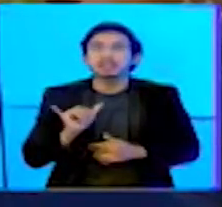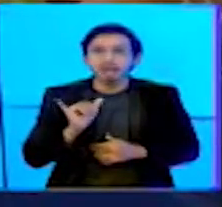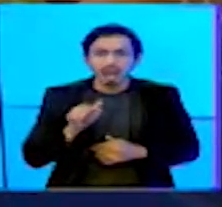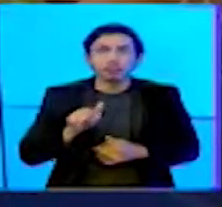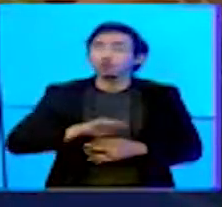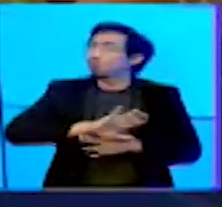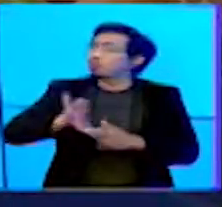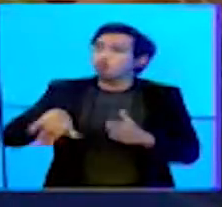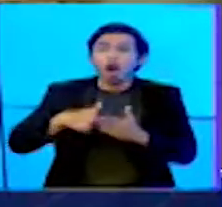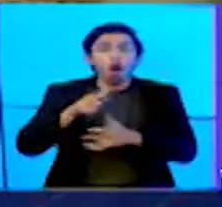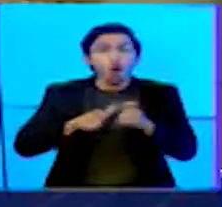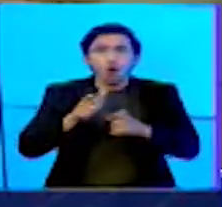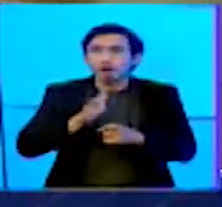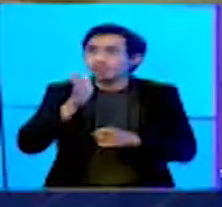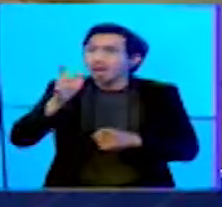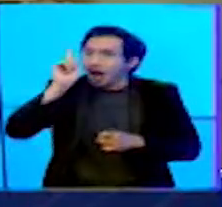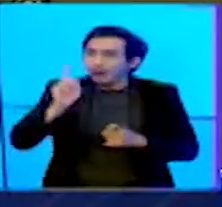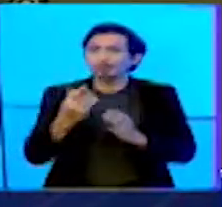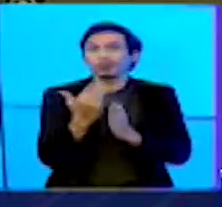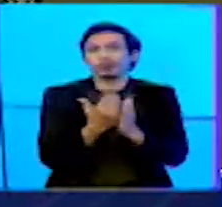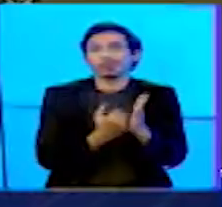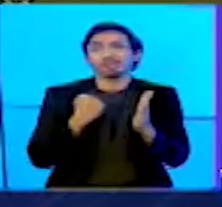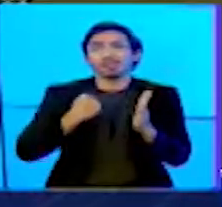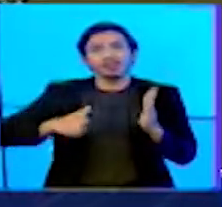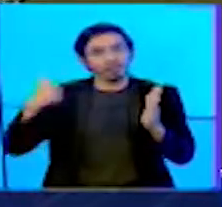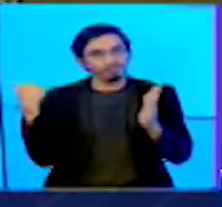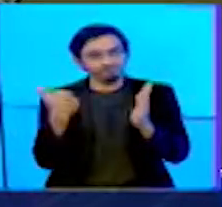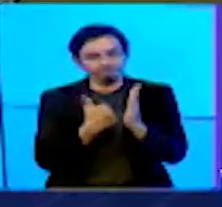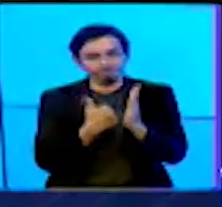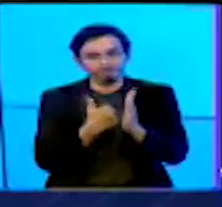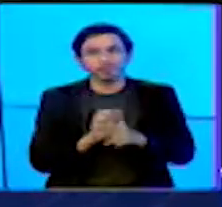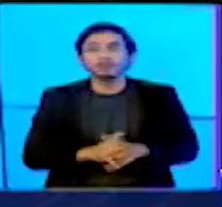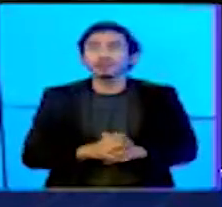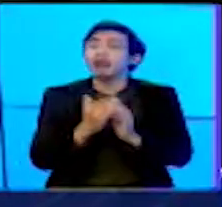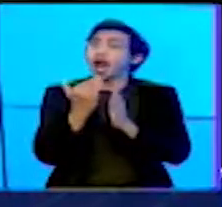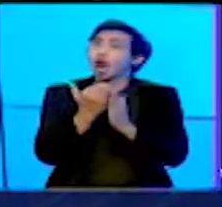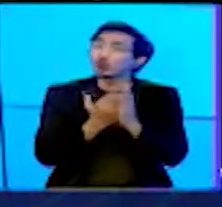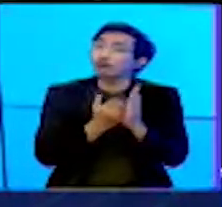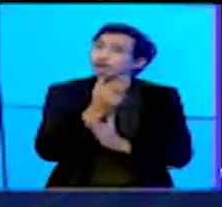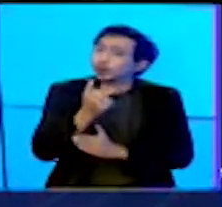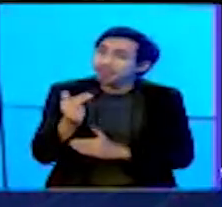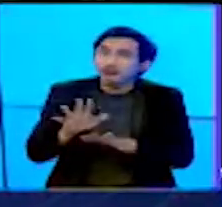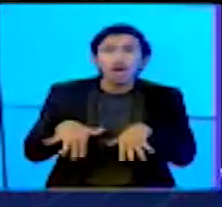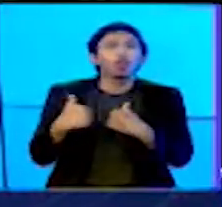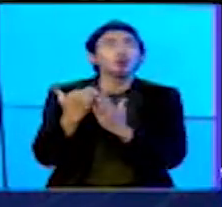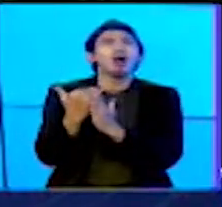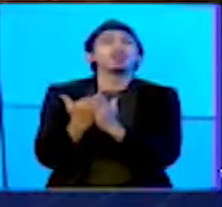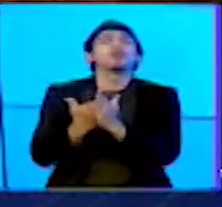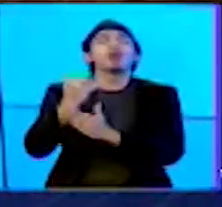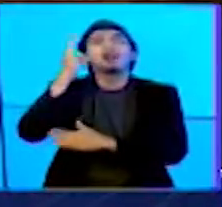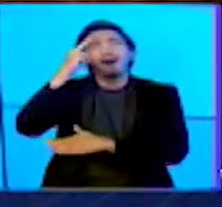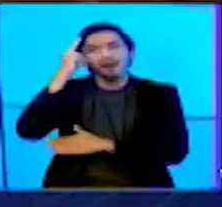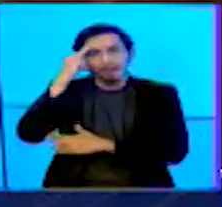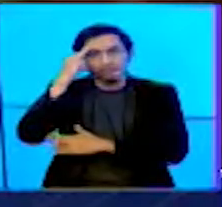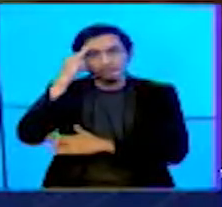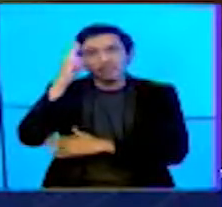meregulasi protokol Kesehatan baik dari regulasi Indonesia ataupun yang dikeluarkan pekerajaan Arab Saudi dan juga tidak